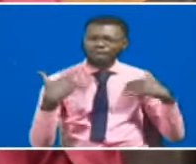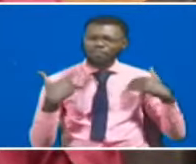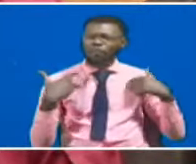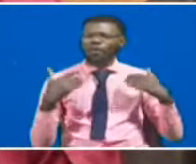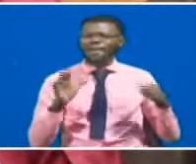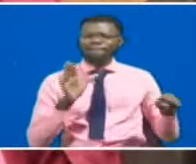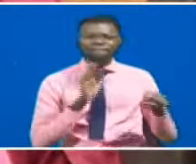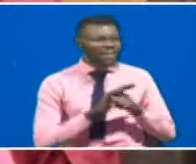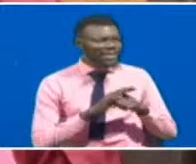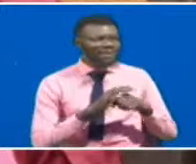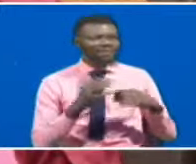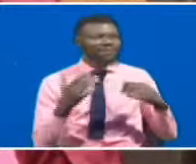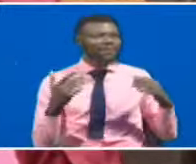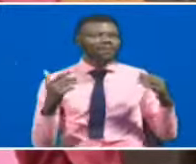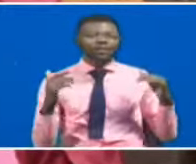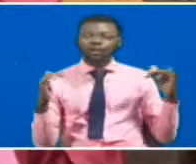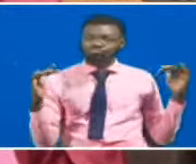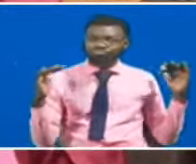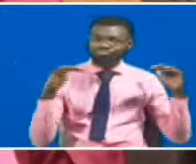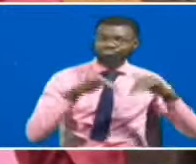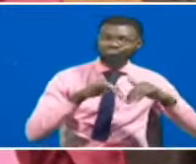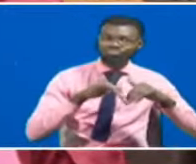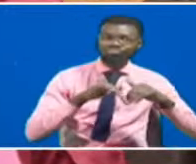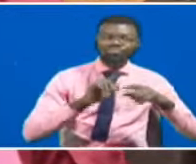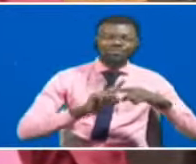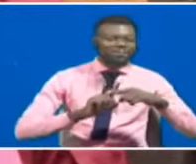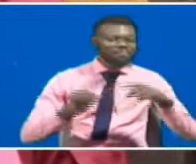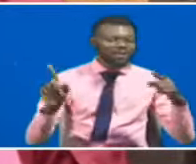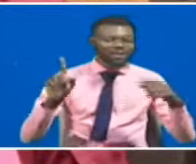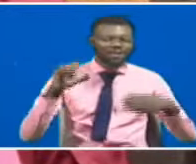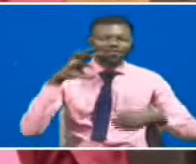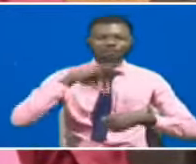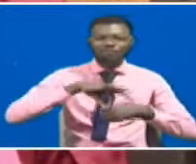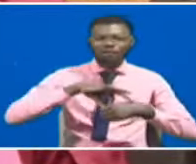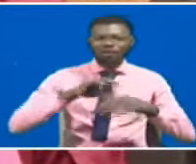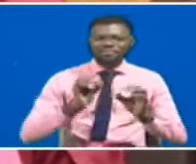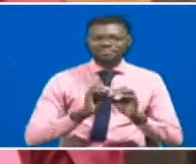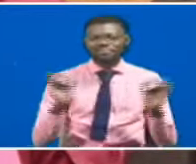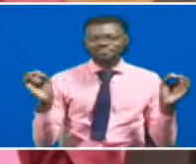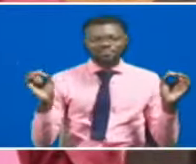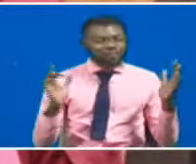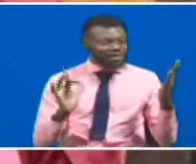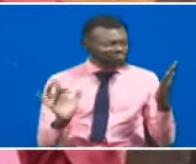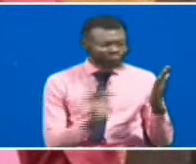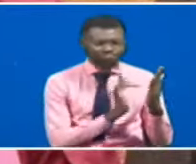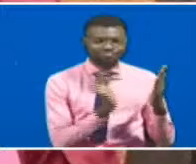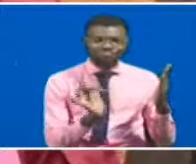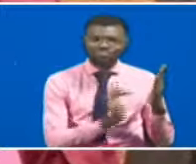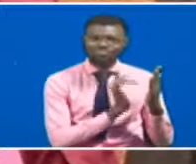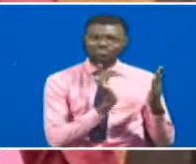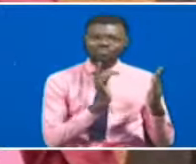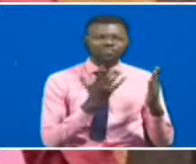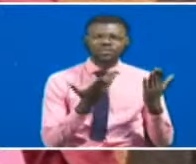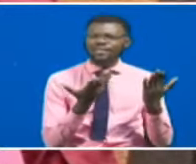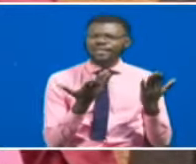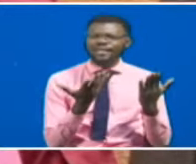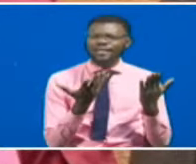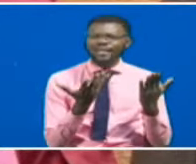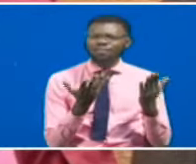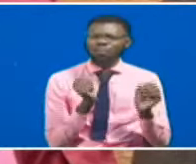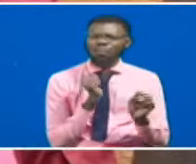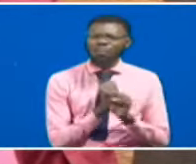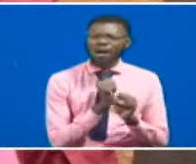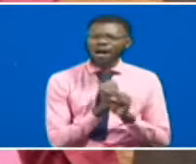sana lakini wajaweza kuvoti kwa sababu mashini haifanyi. Sasa tujui ni mashini ndio